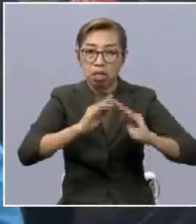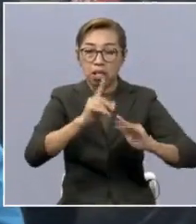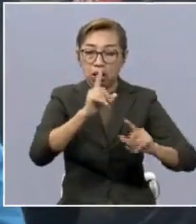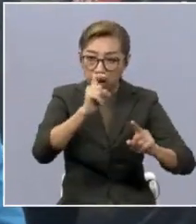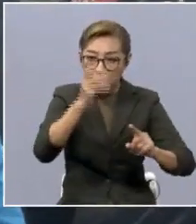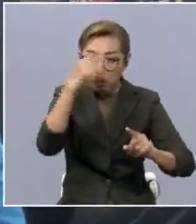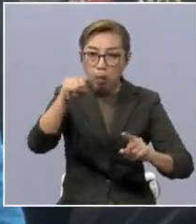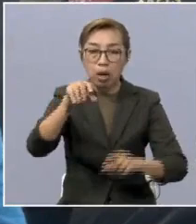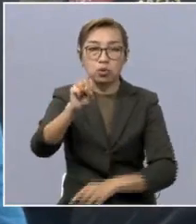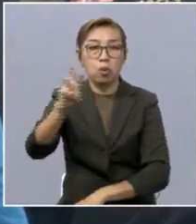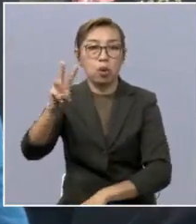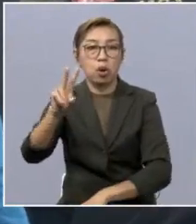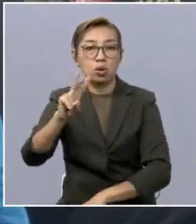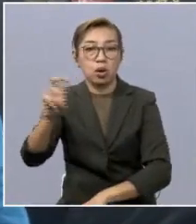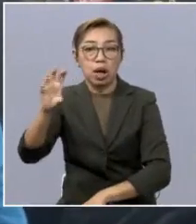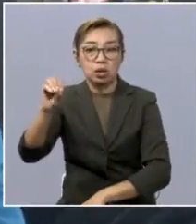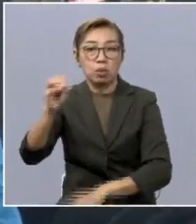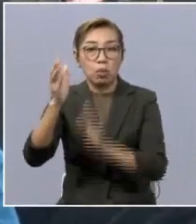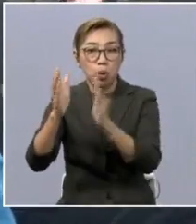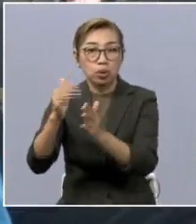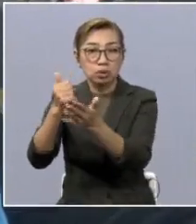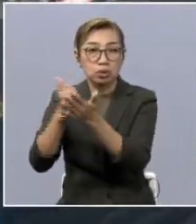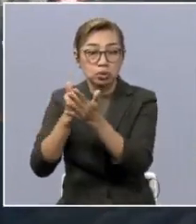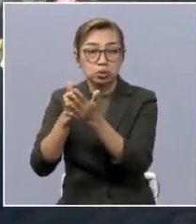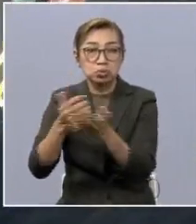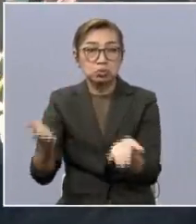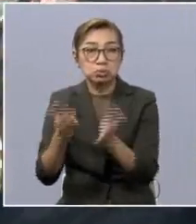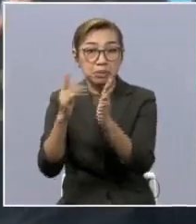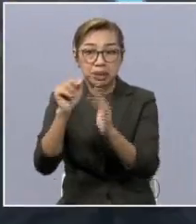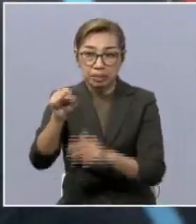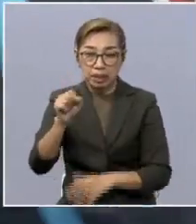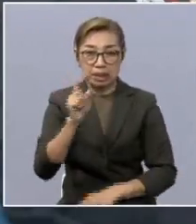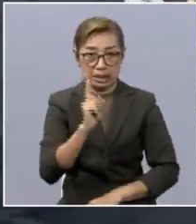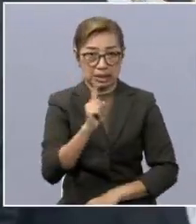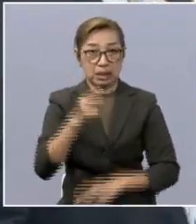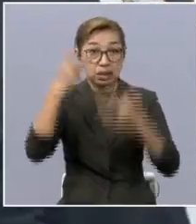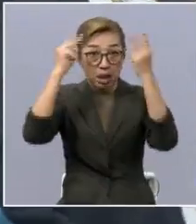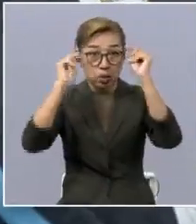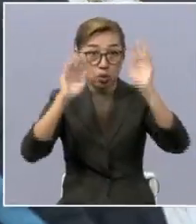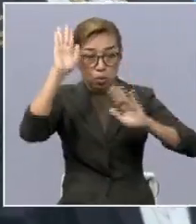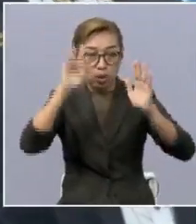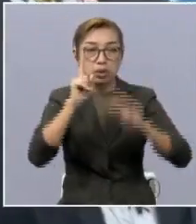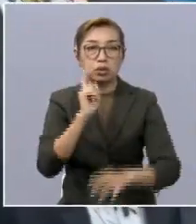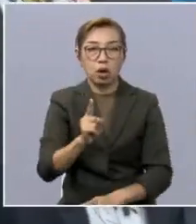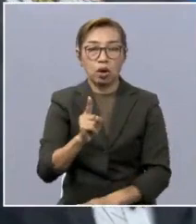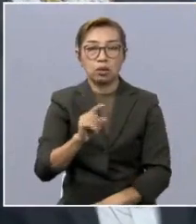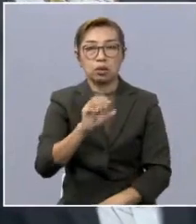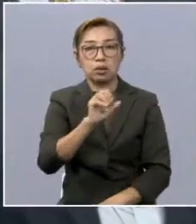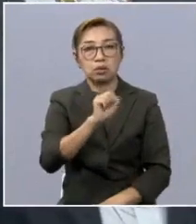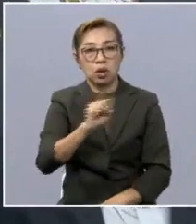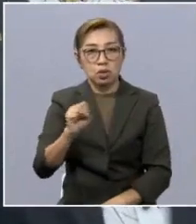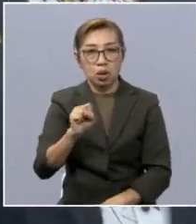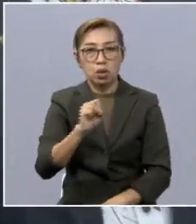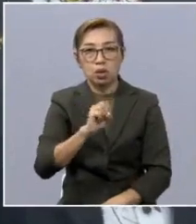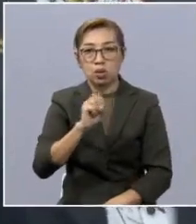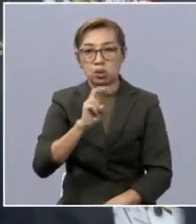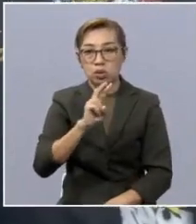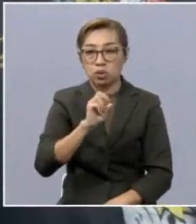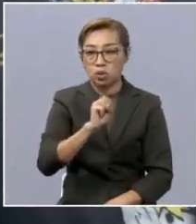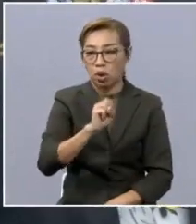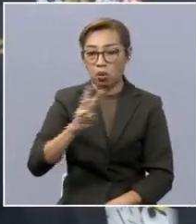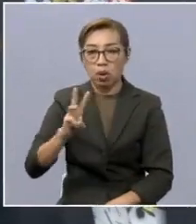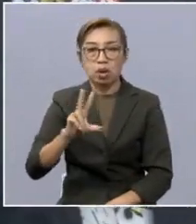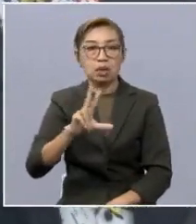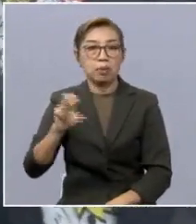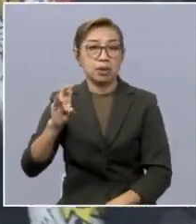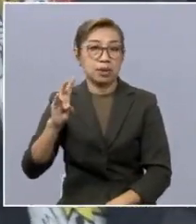เสียงการโหวตเลือกนายกต้องใช้375เสียงขึ้นไปแต่แม้จะเป็นนายกได้นะครับก็จะเป็